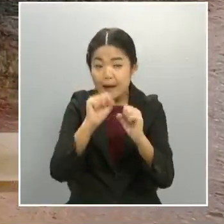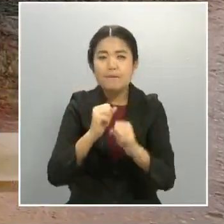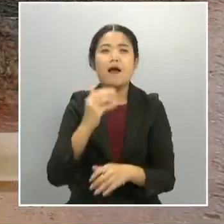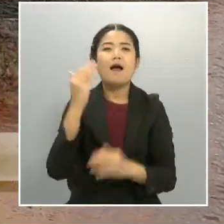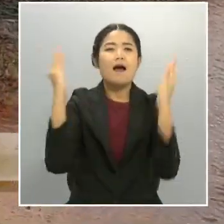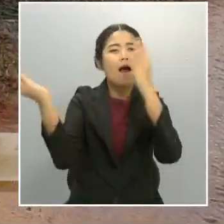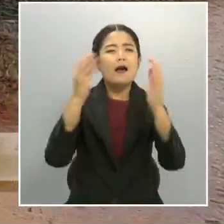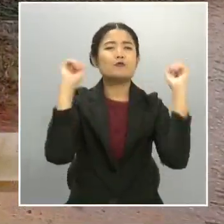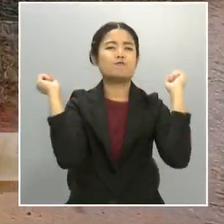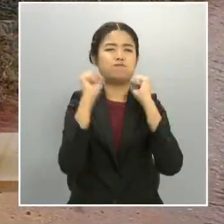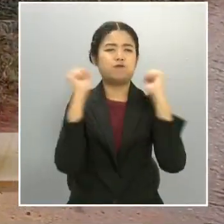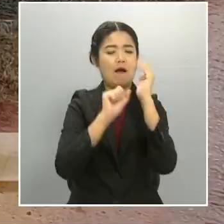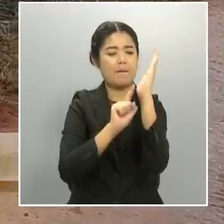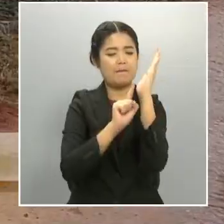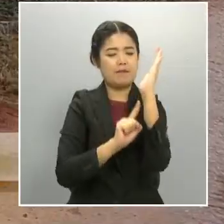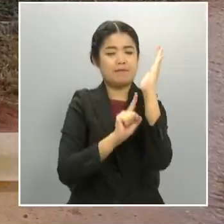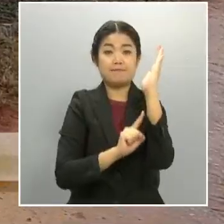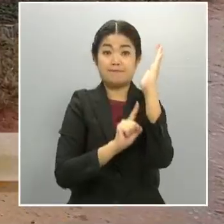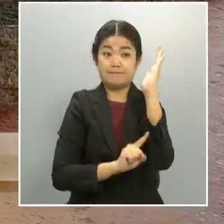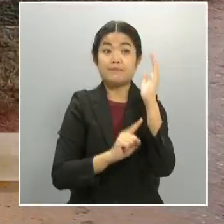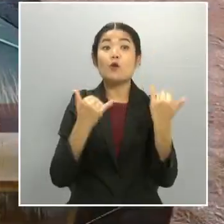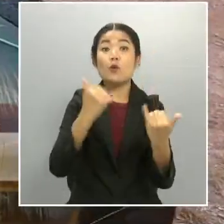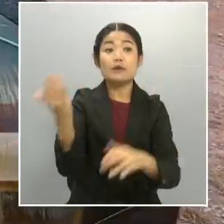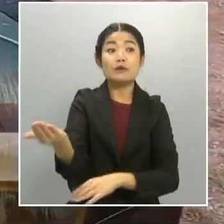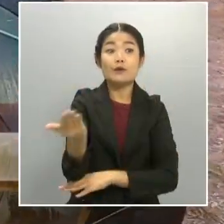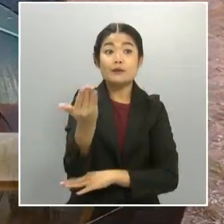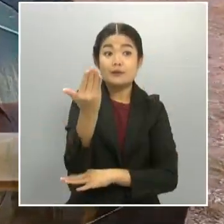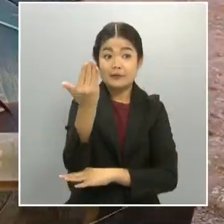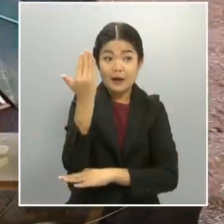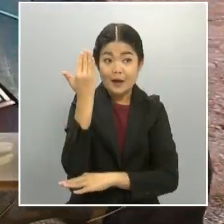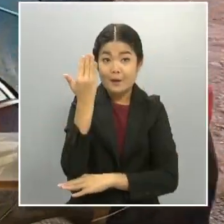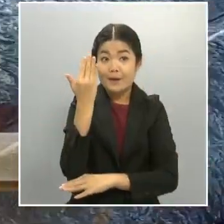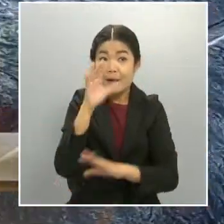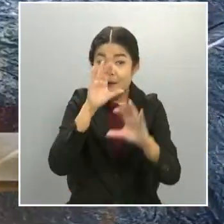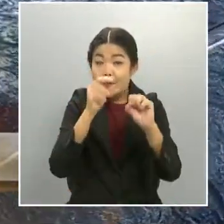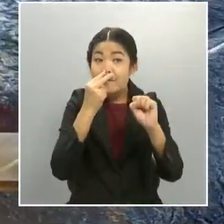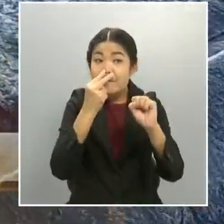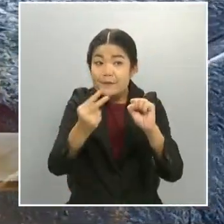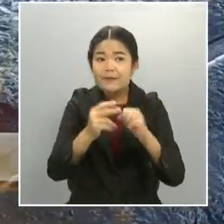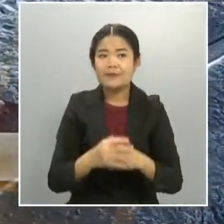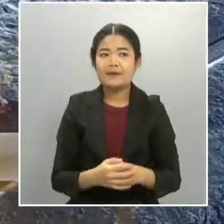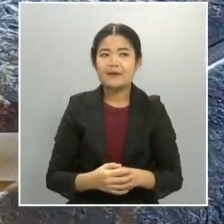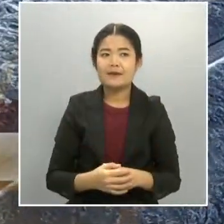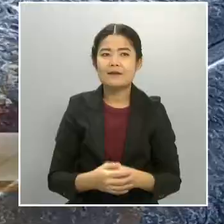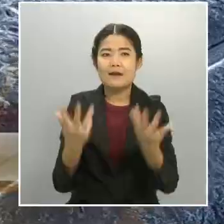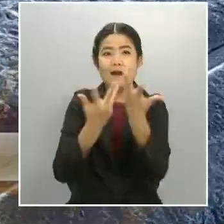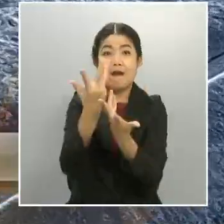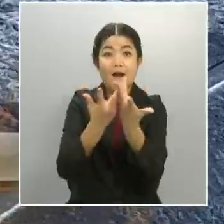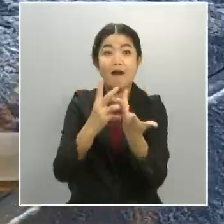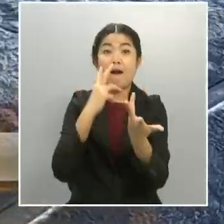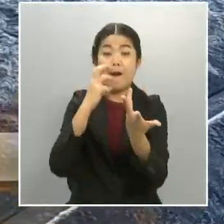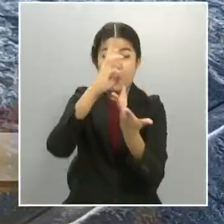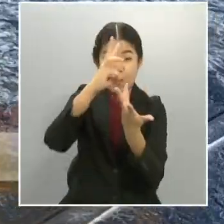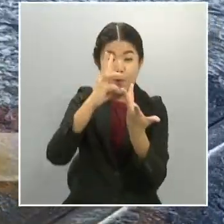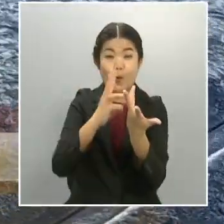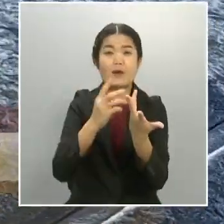าเยณคะ อุณภูม headlineเช้าวันนี้น่ะก็ทำให้มโอกาได้เหนแม่คนิ้งนะคะคือต